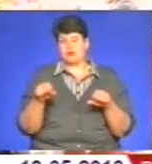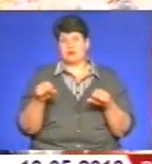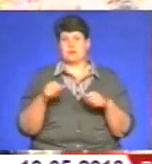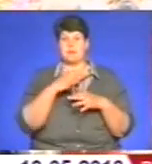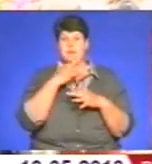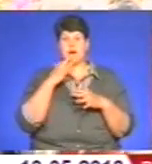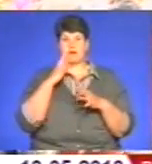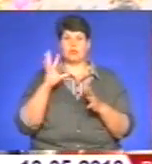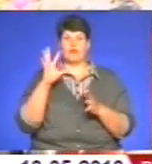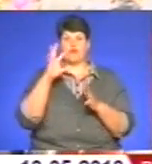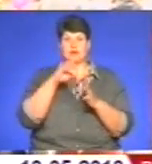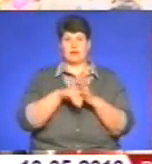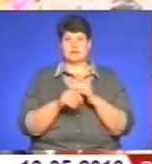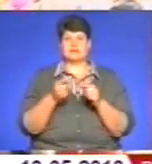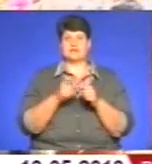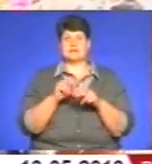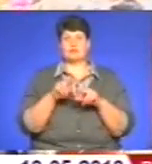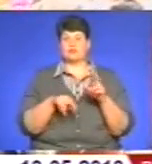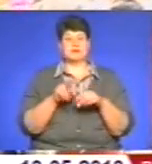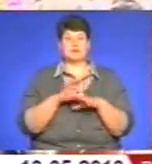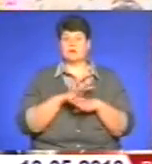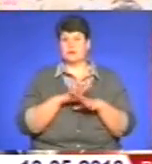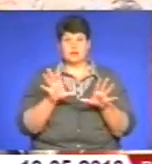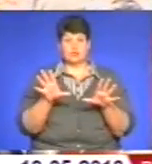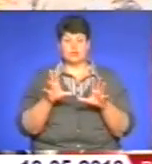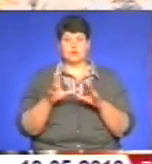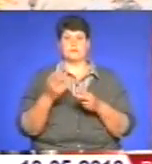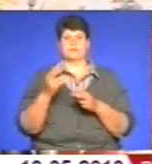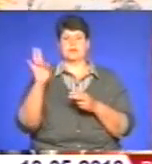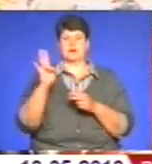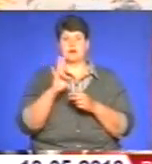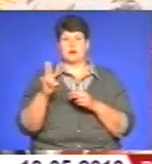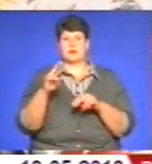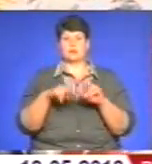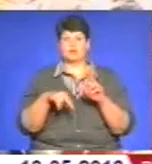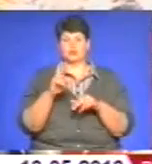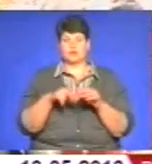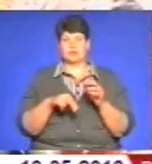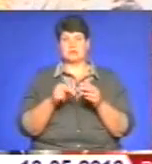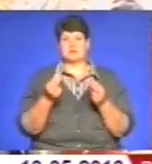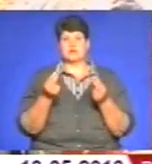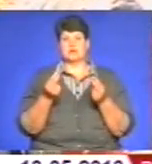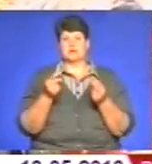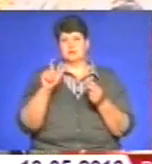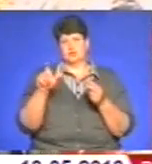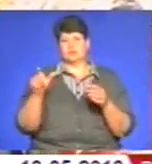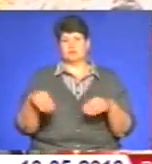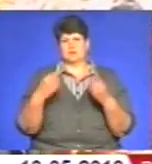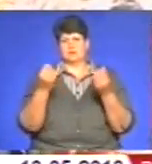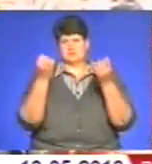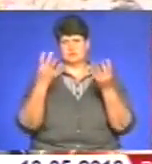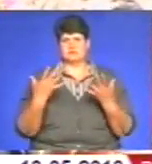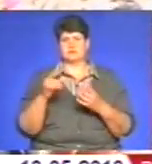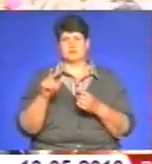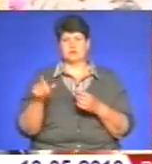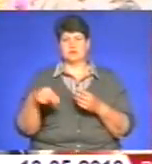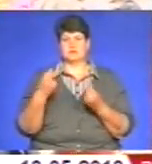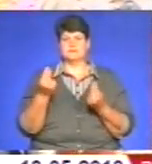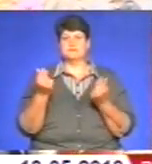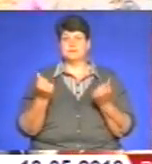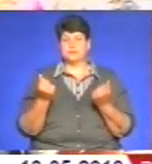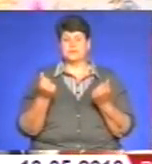багато вкласти в це будівництво, їх не було. По суті, храм будується за пожертви простих, звичайних людей. І